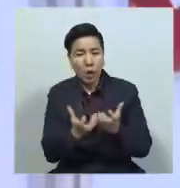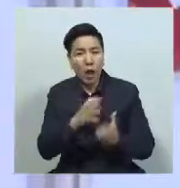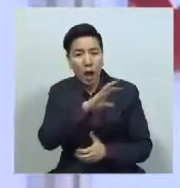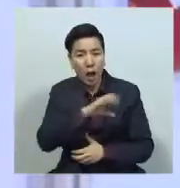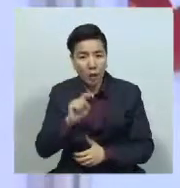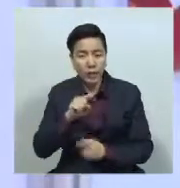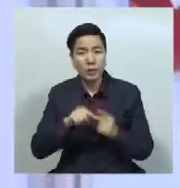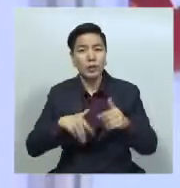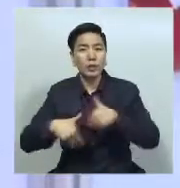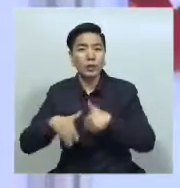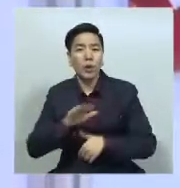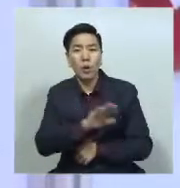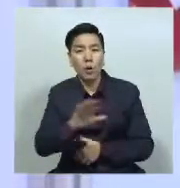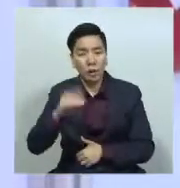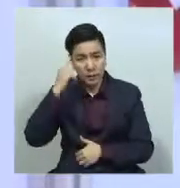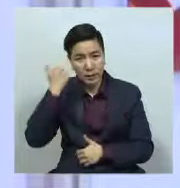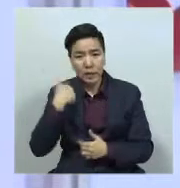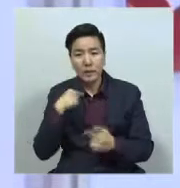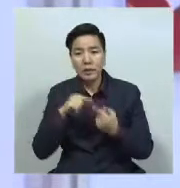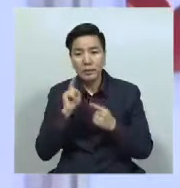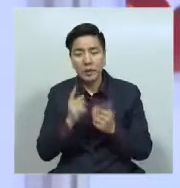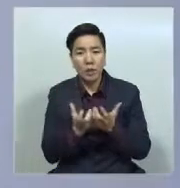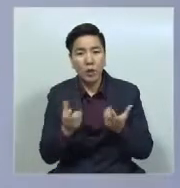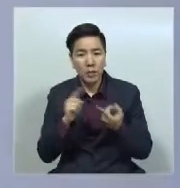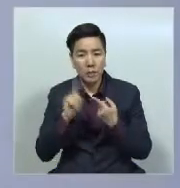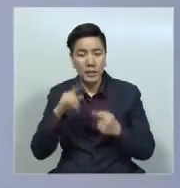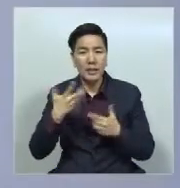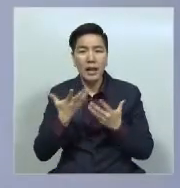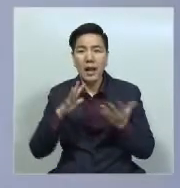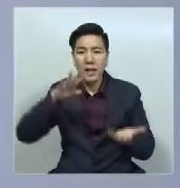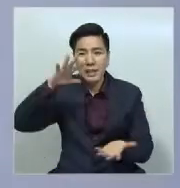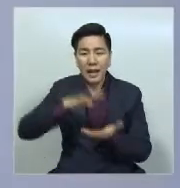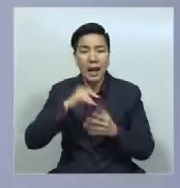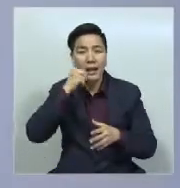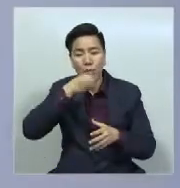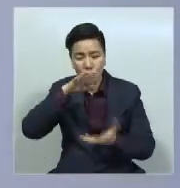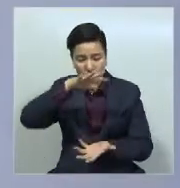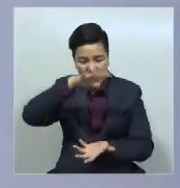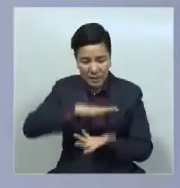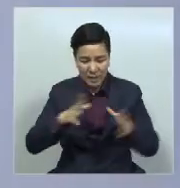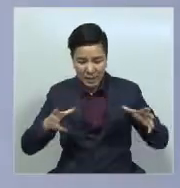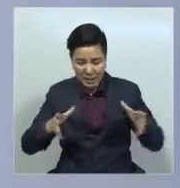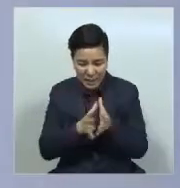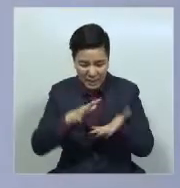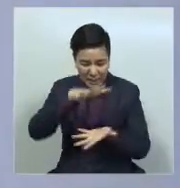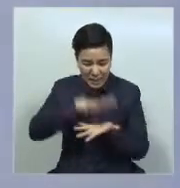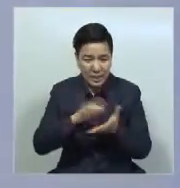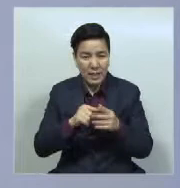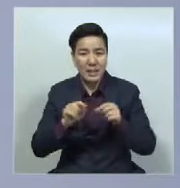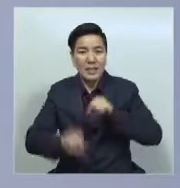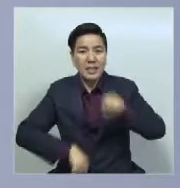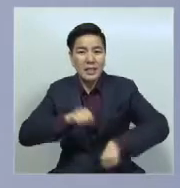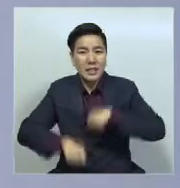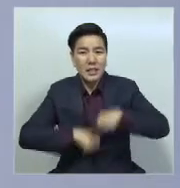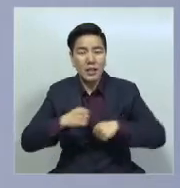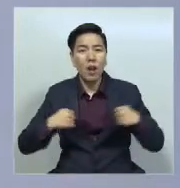ดุที่หาได้ในท้องถิ่นแล้วก็ยังมีผลงานเป็นเครื่องบีบอัดขวดน้ำดื่มและกระป๋องน้ำอัดลมด้วยจักร